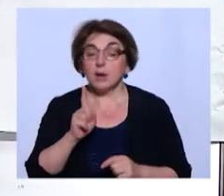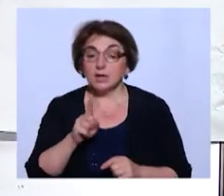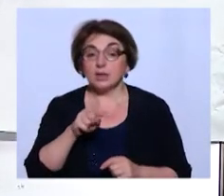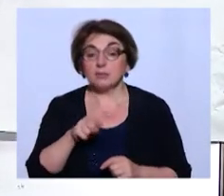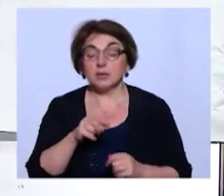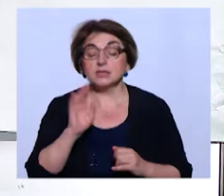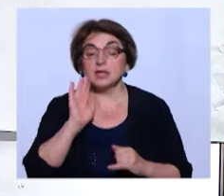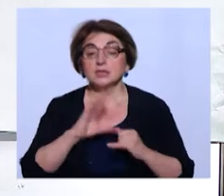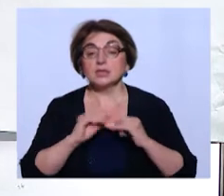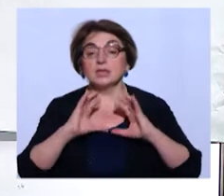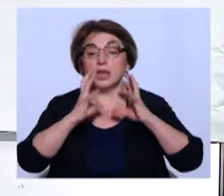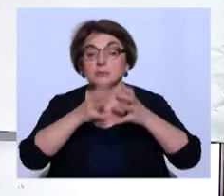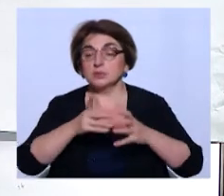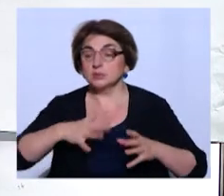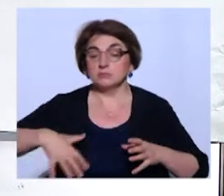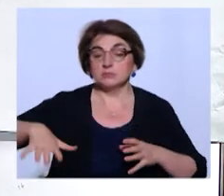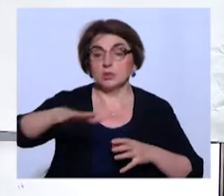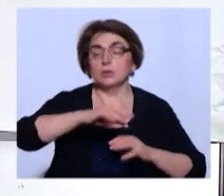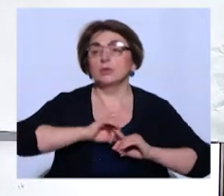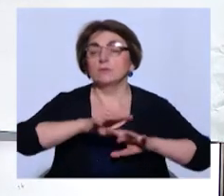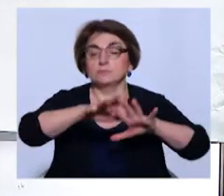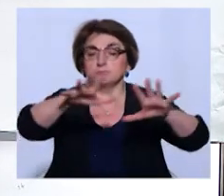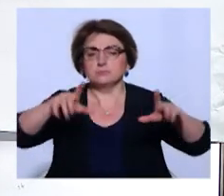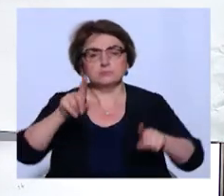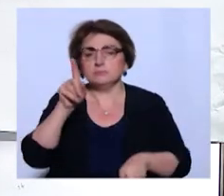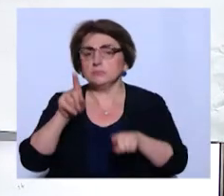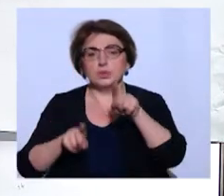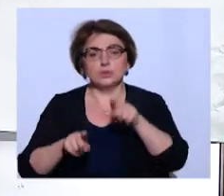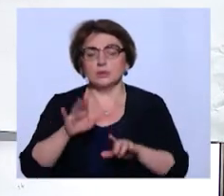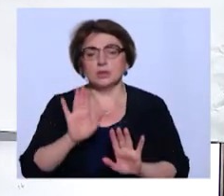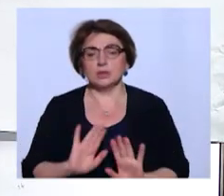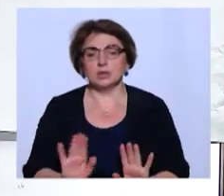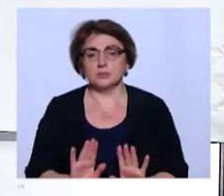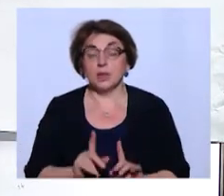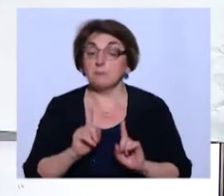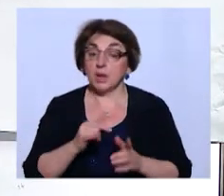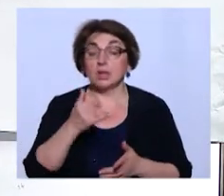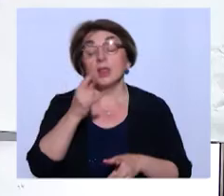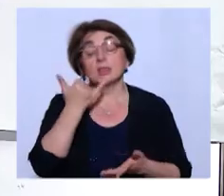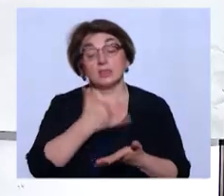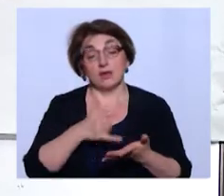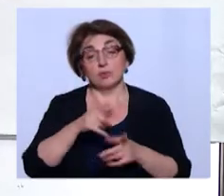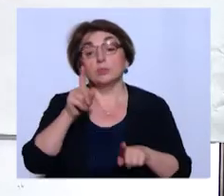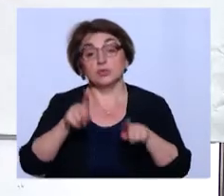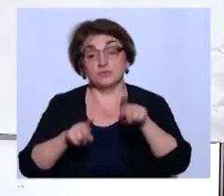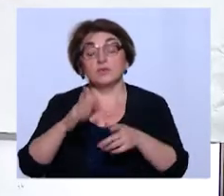დედამიწის ვრცელფენებშია გავრცელებული და არა ისე იშვიათ ადგილებში, როგორც მაგალითად ნავთობის